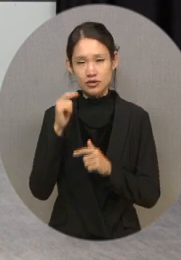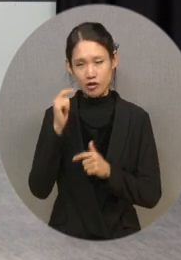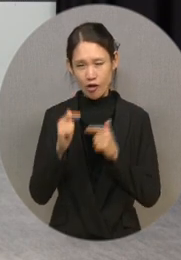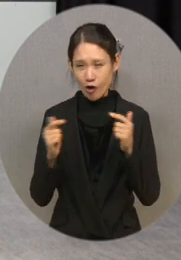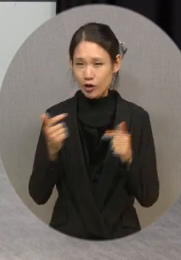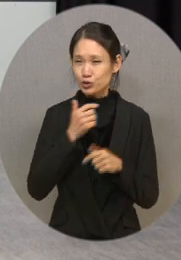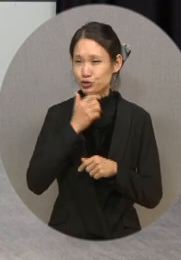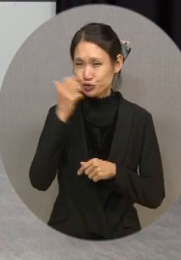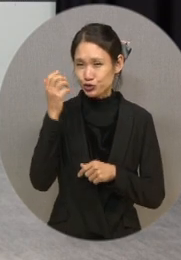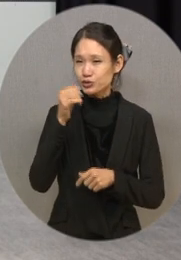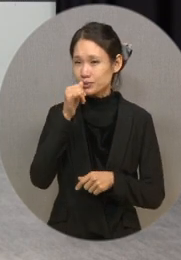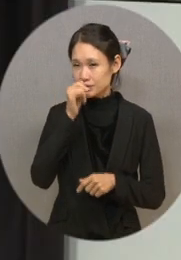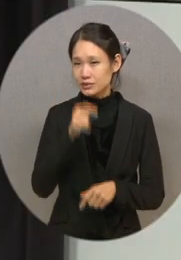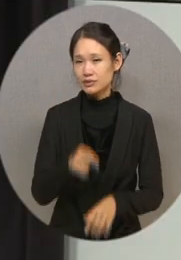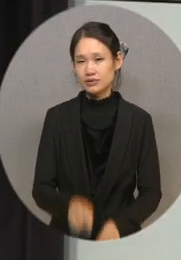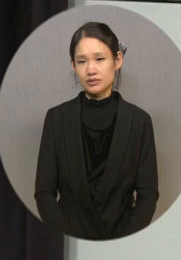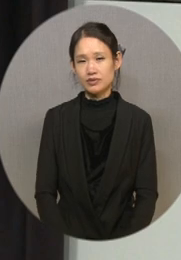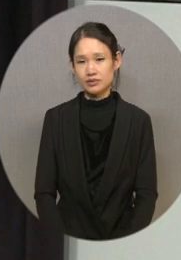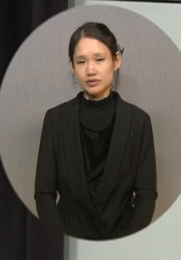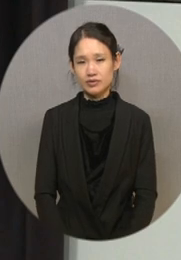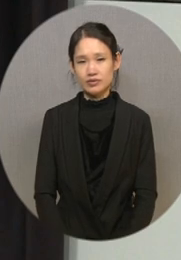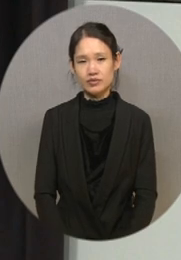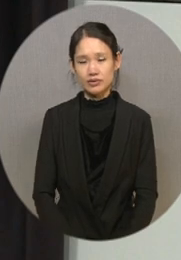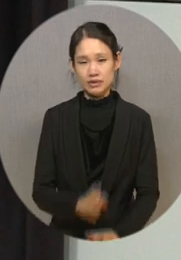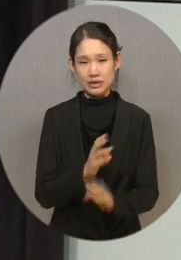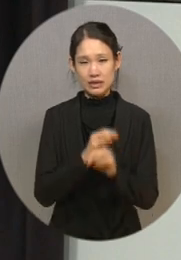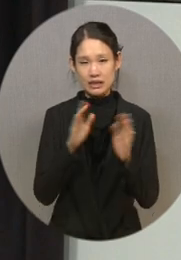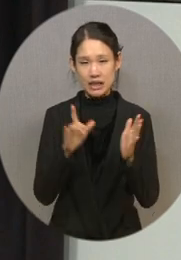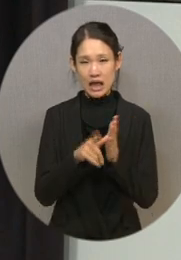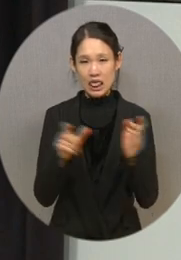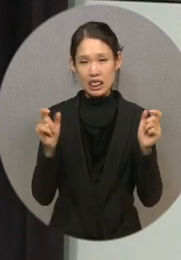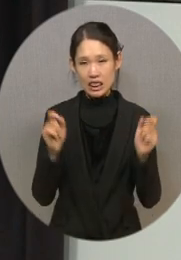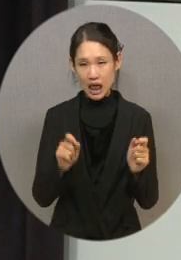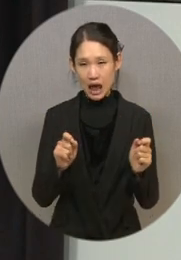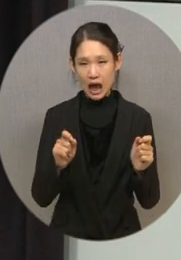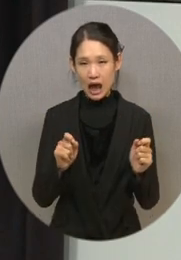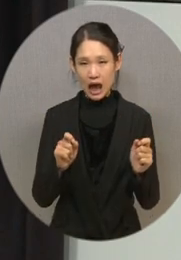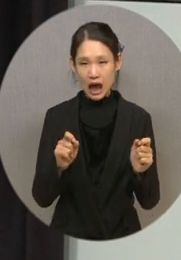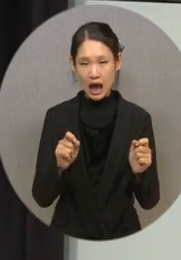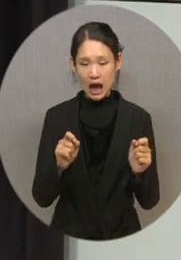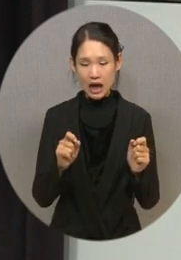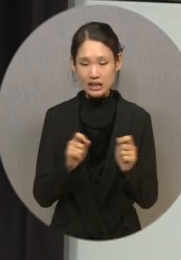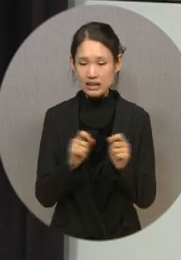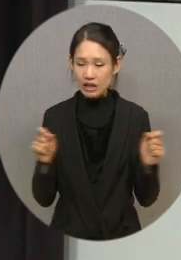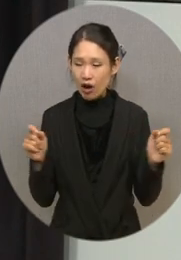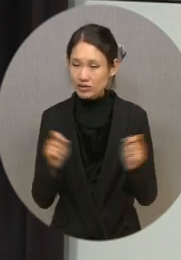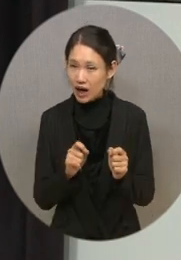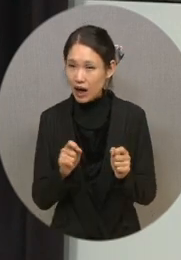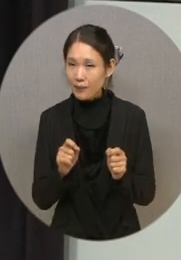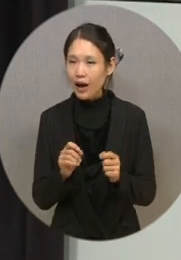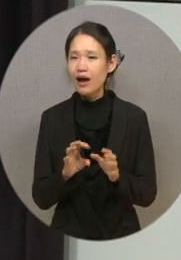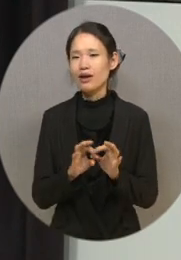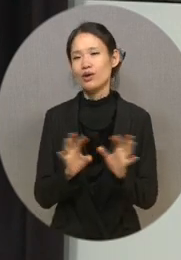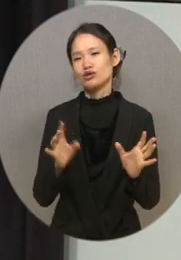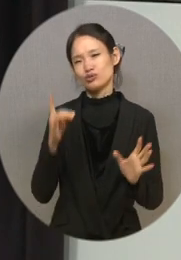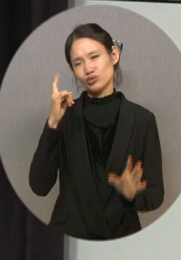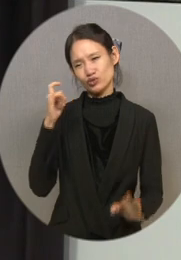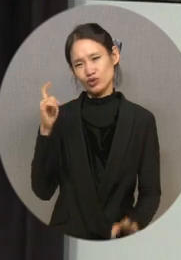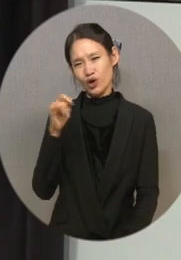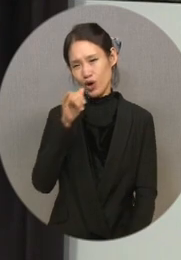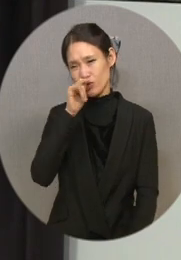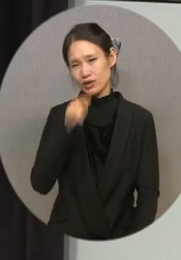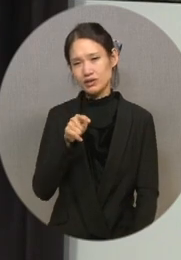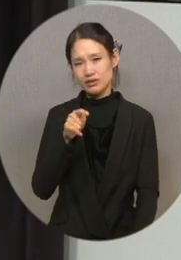꿈을 또 펼치고 네. 그 기간이 좀 길든 짧든 추억이 있죠. 네, 그렇습니다. 잊혀지지 않는 추억